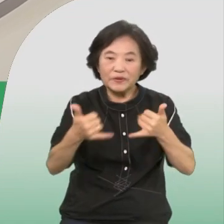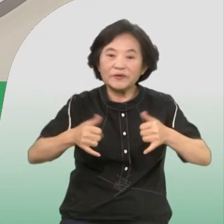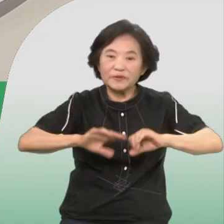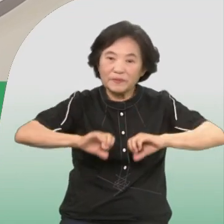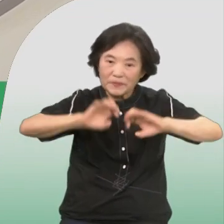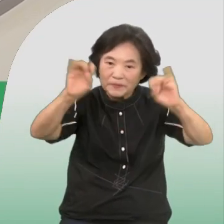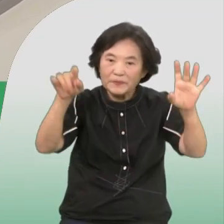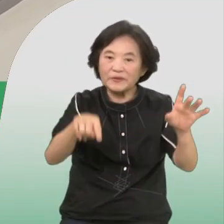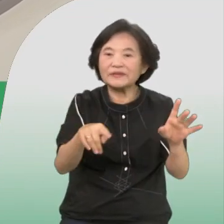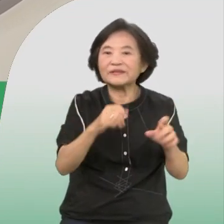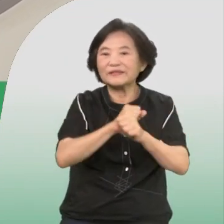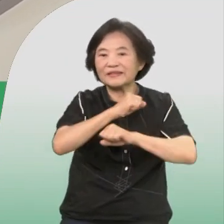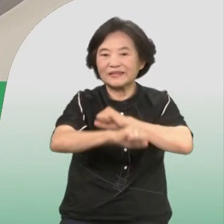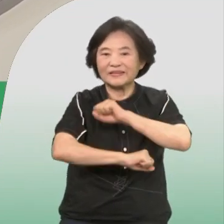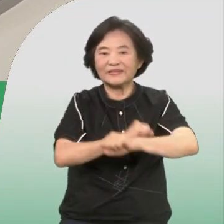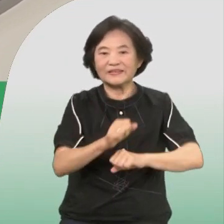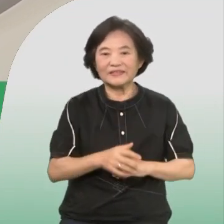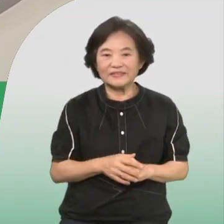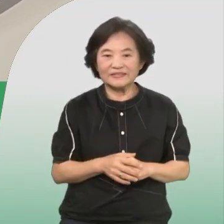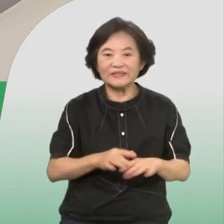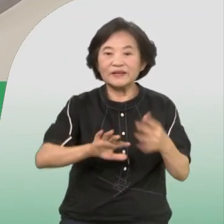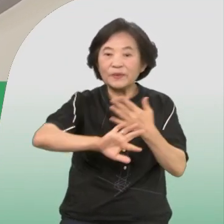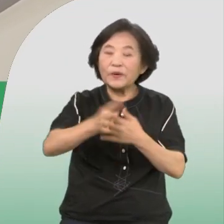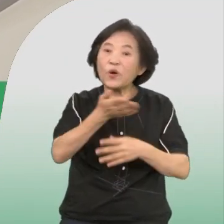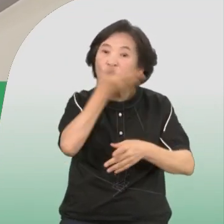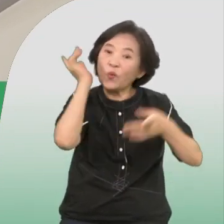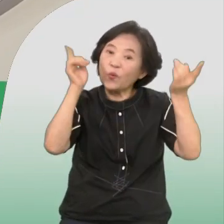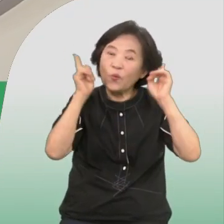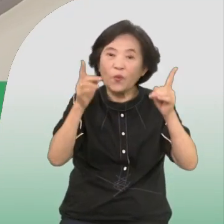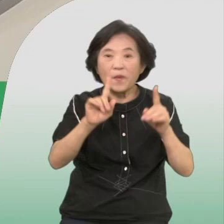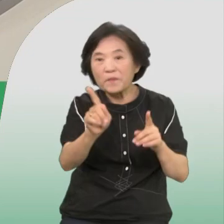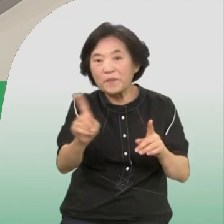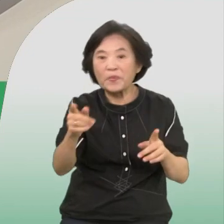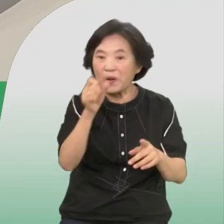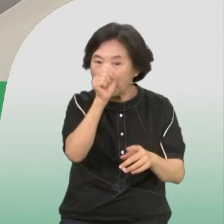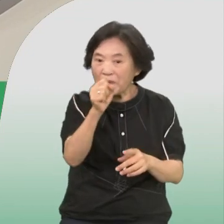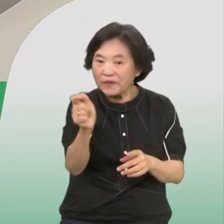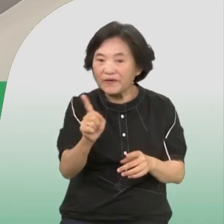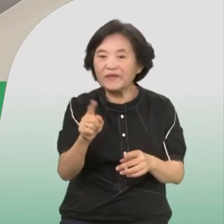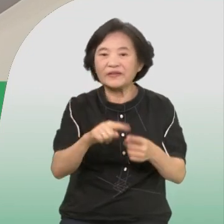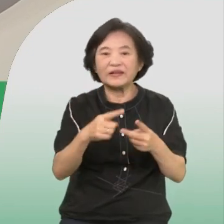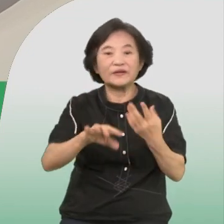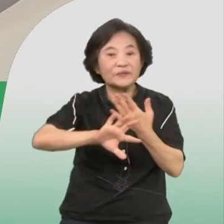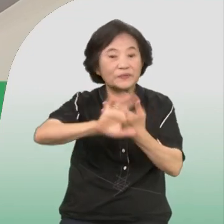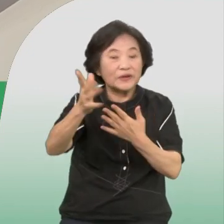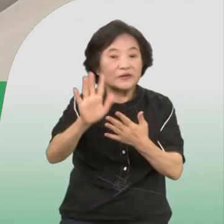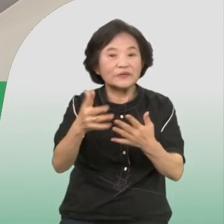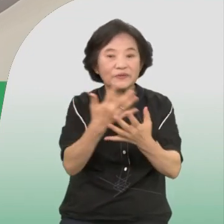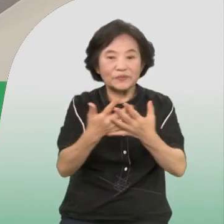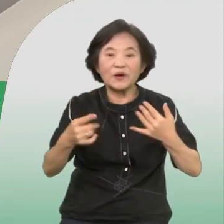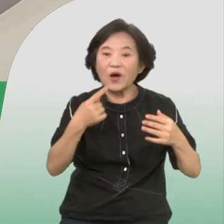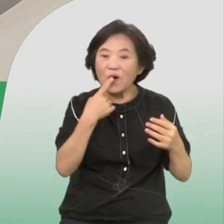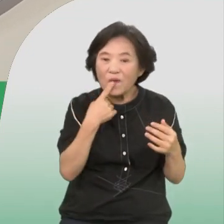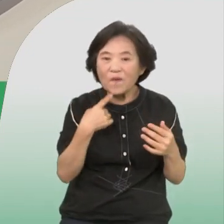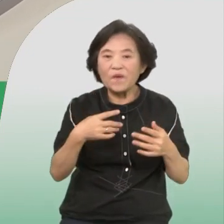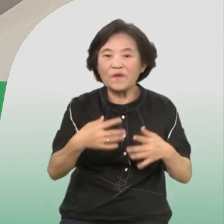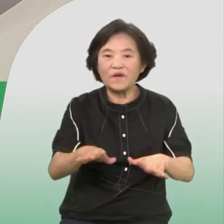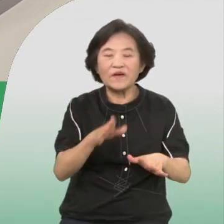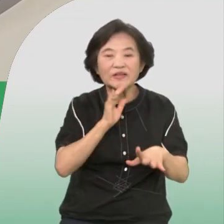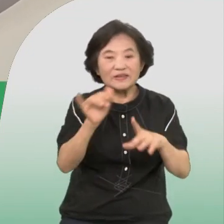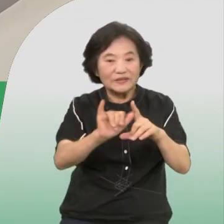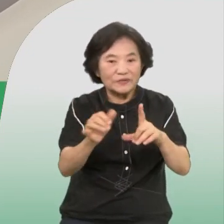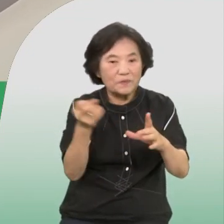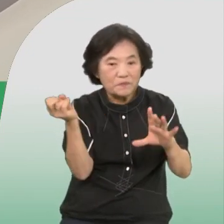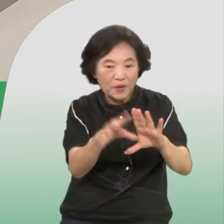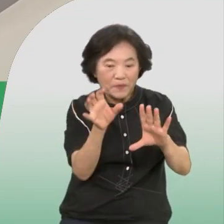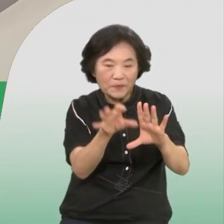是给客家博览会的给海外旅游的资讯。啊，都没有邀请外国的影星、网红还有 YouTuber 来合